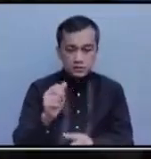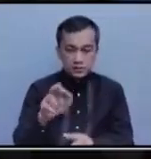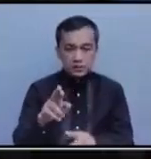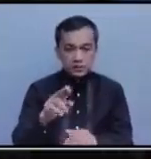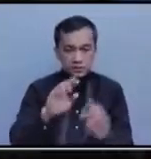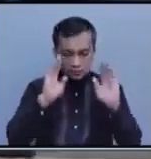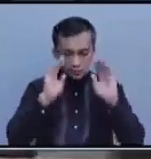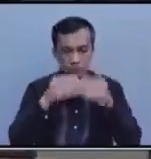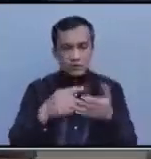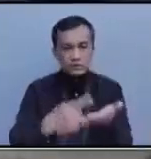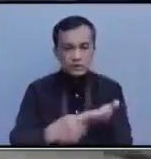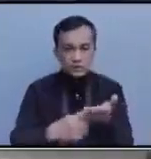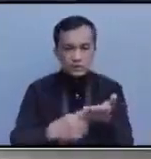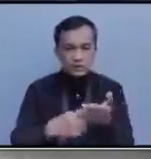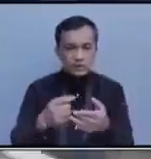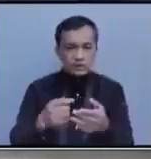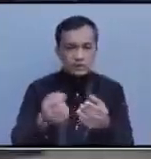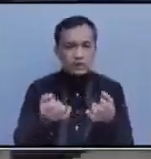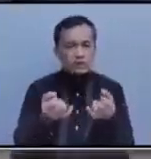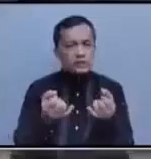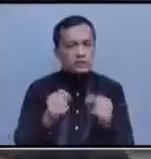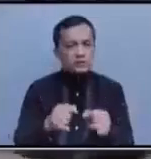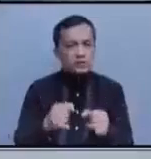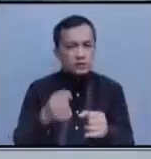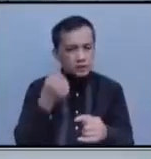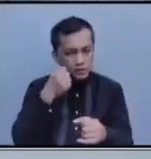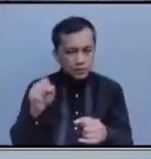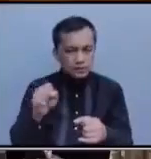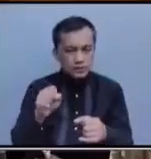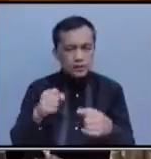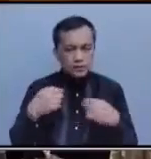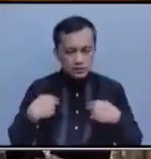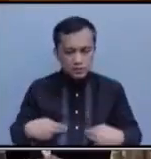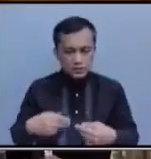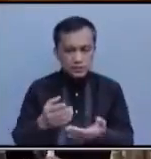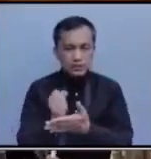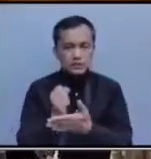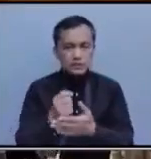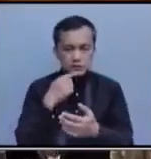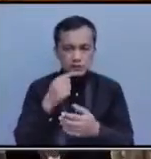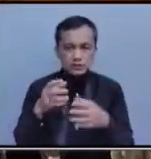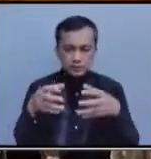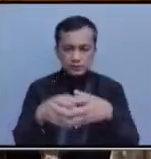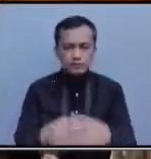paglabag sa karapatang pantao sa bansa at tiniyak ng ahensya. The